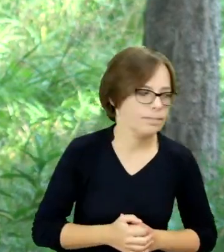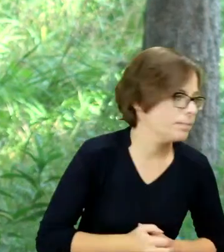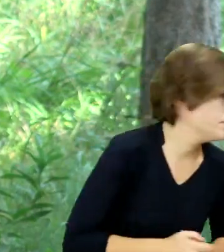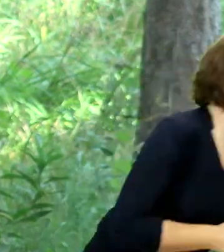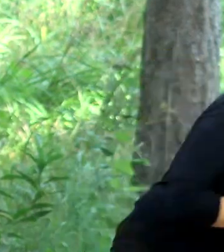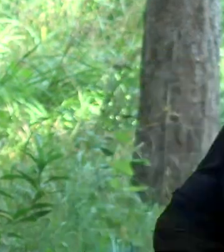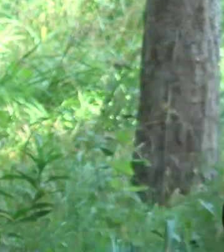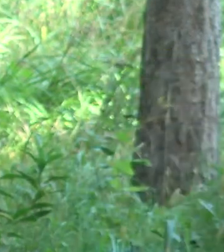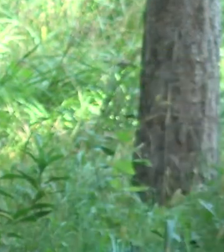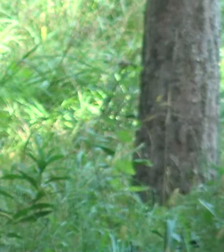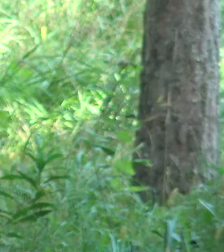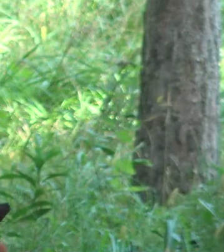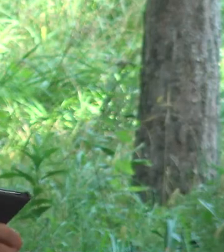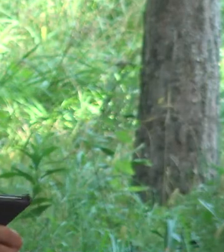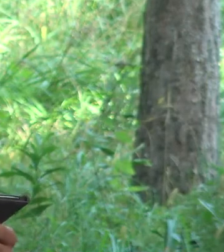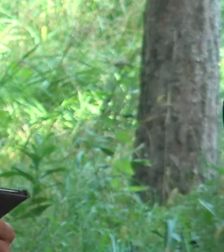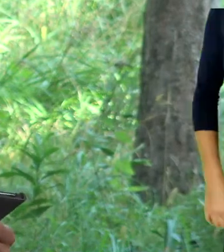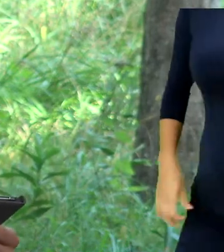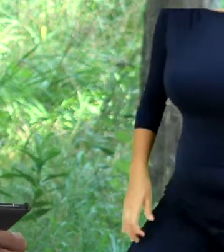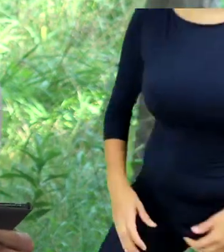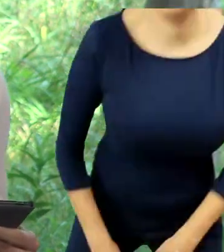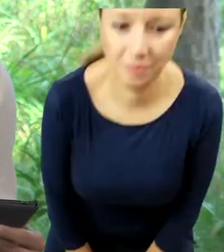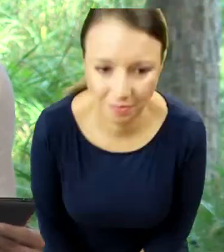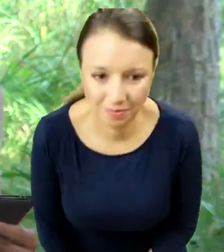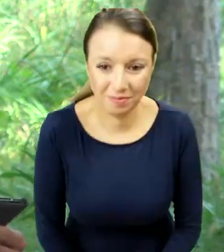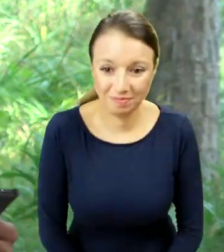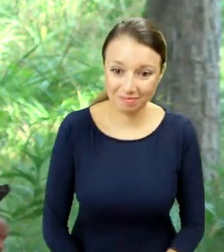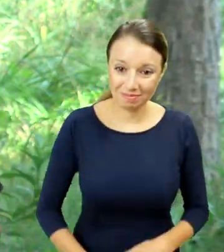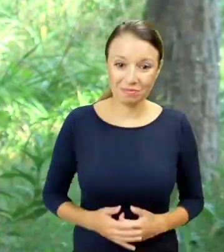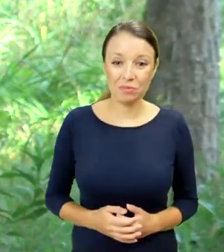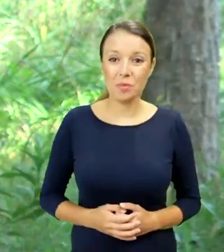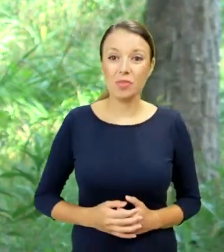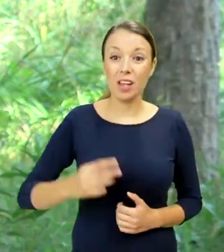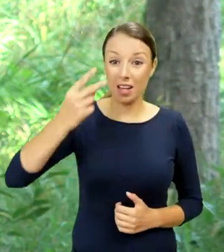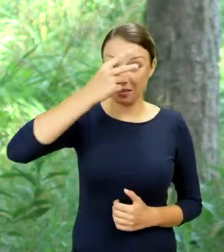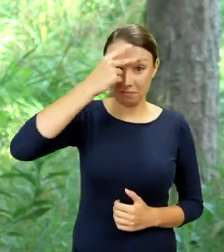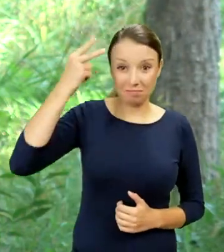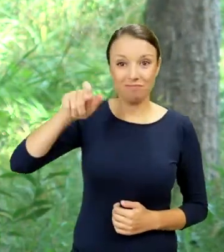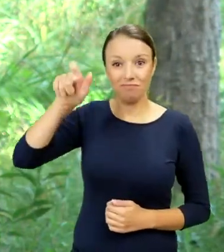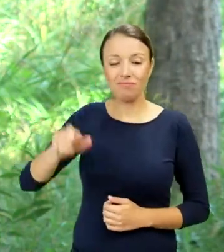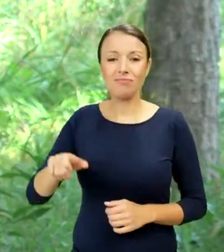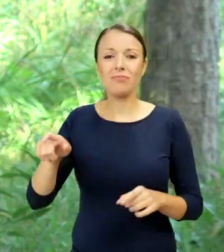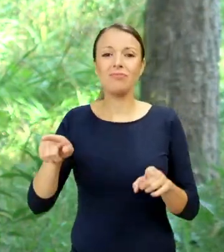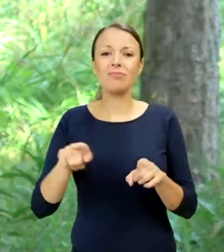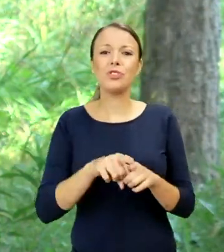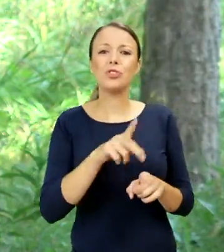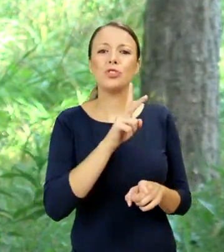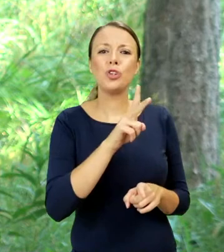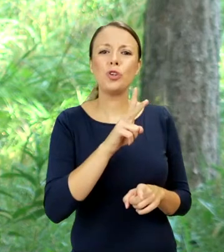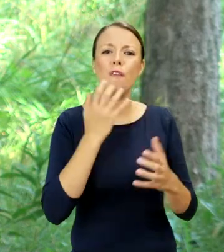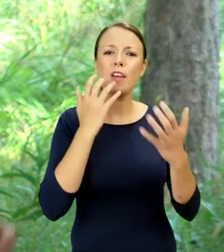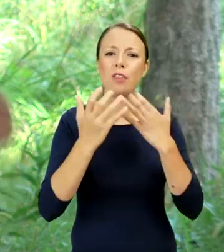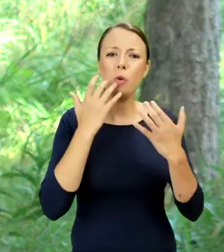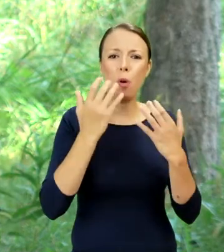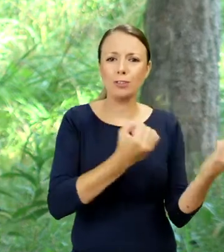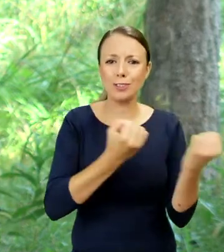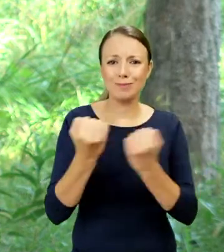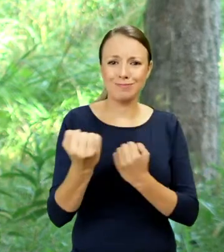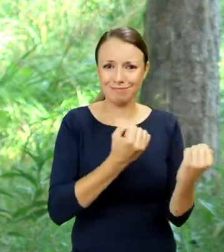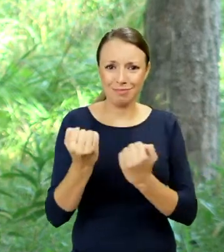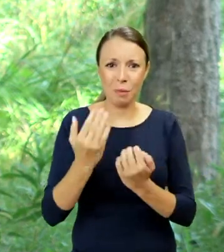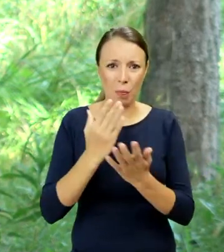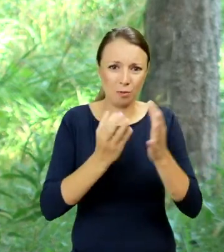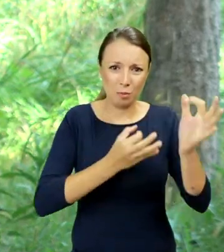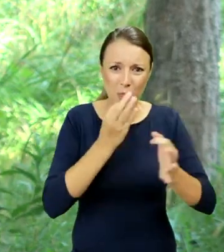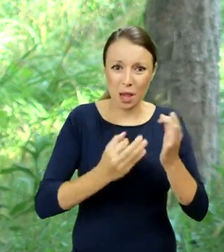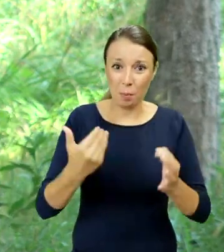O sanitariuszkach i wywiadowczyniach już troszkę Państwu powiedziałam, natomiast sanitariuszki to